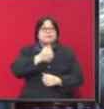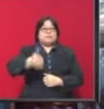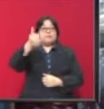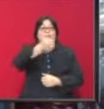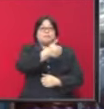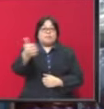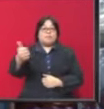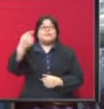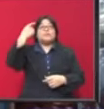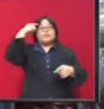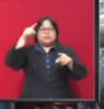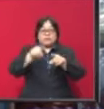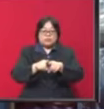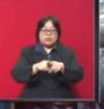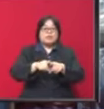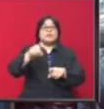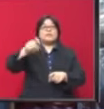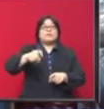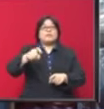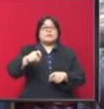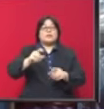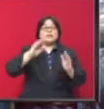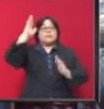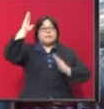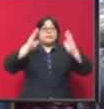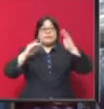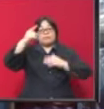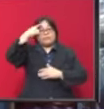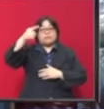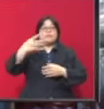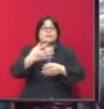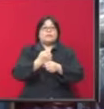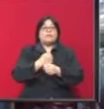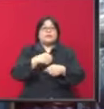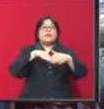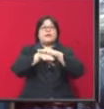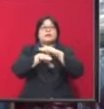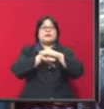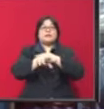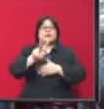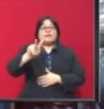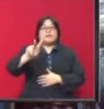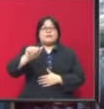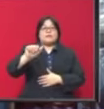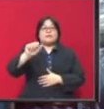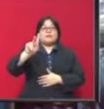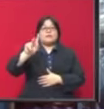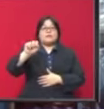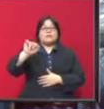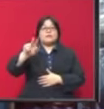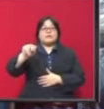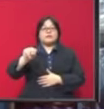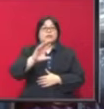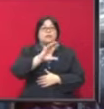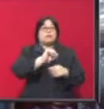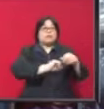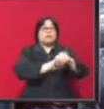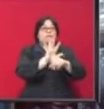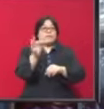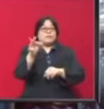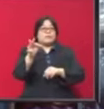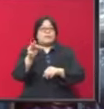menteri telah bersetuju tentang keperluan Malaysia bagi mendapatkan akses kepada vaksin komplit 19